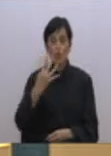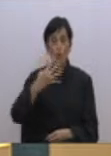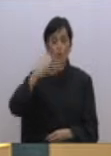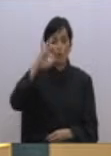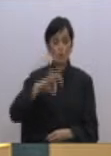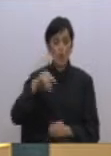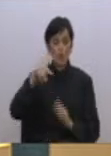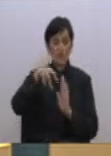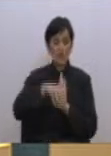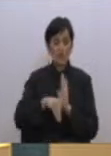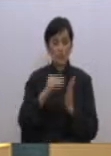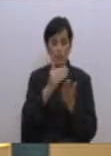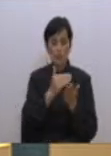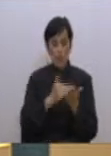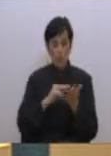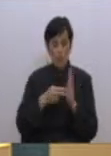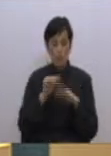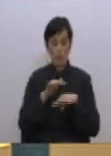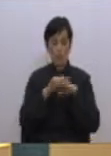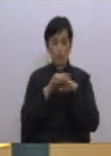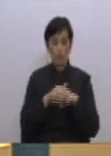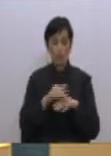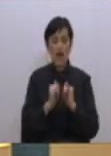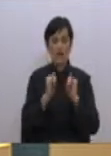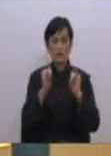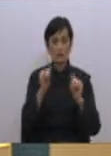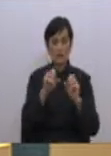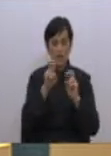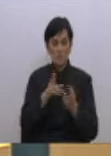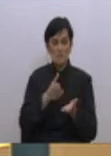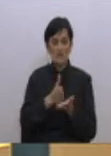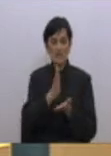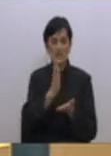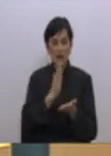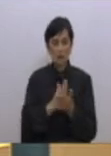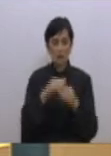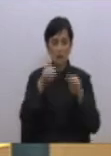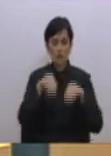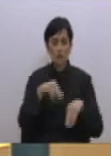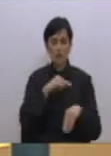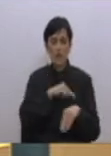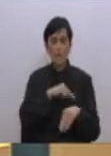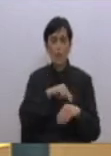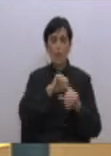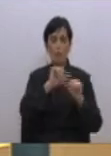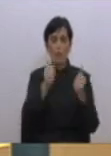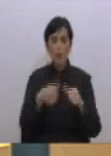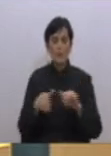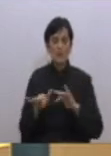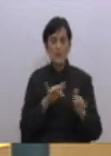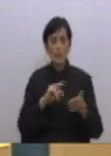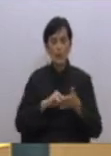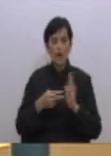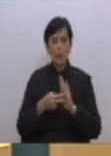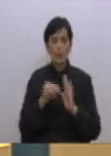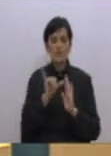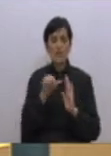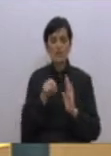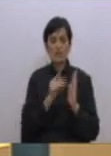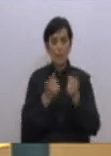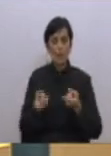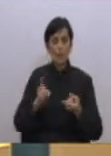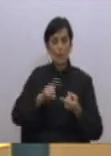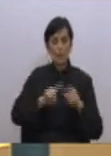40%-ში. Programului biugetriebis shemdgumi ganitarebis tsonulia shemushavdes formaluri samokmedo gegma sadats